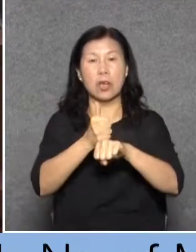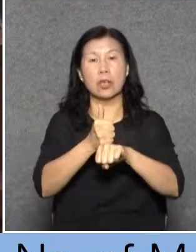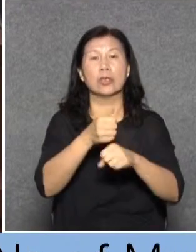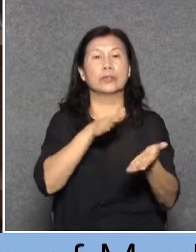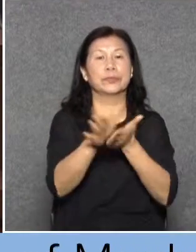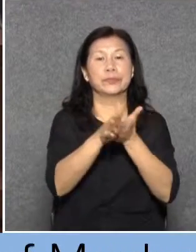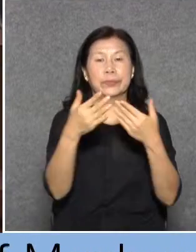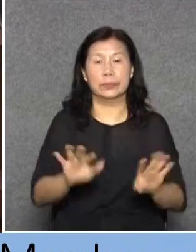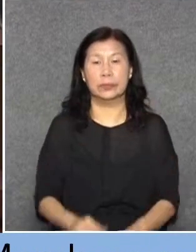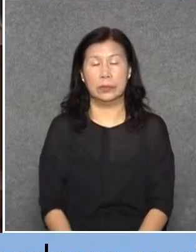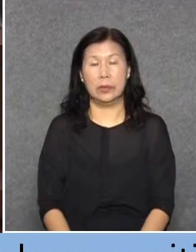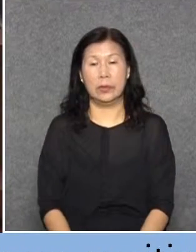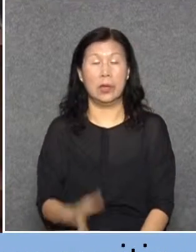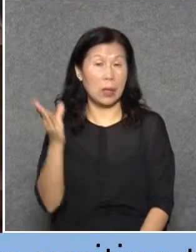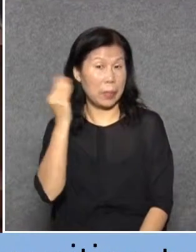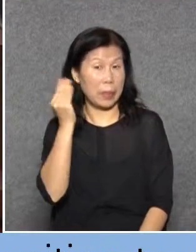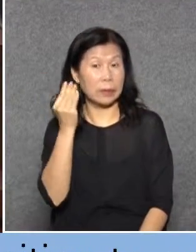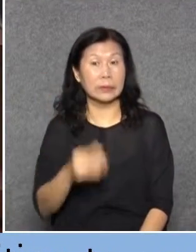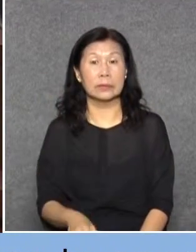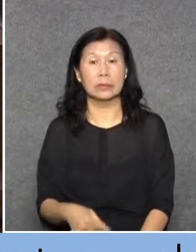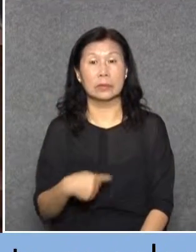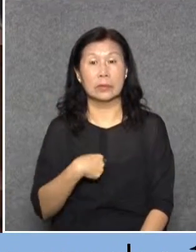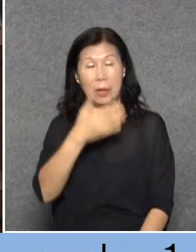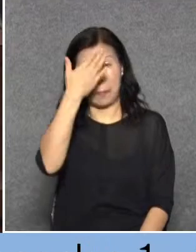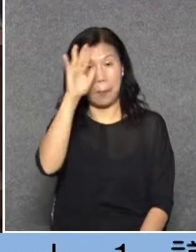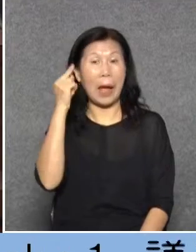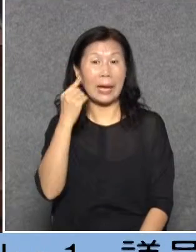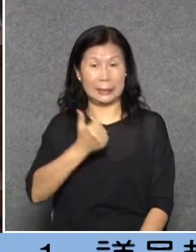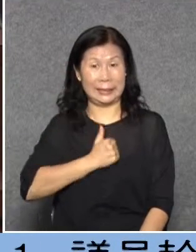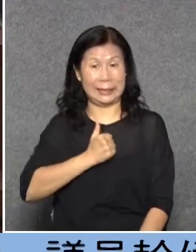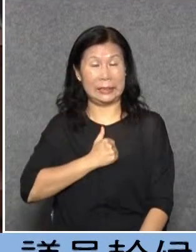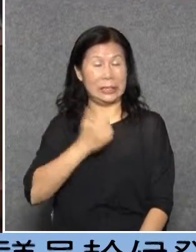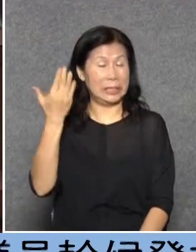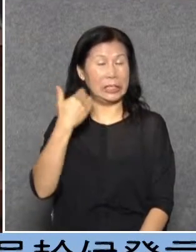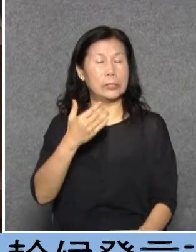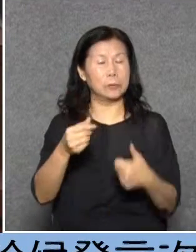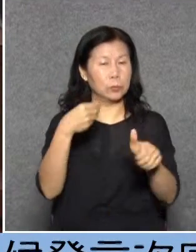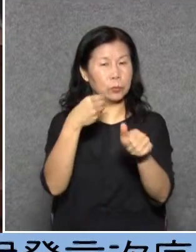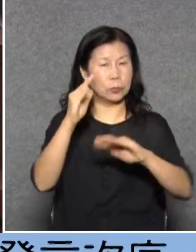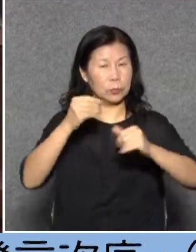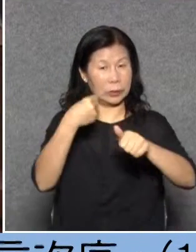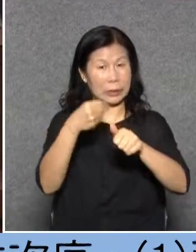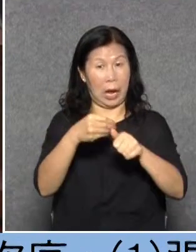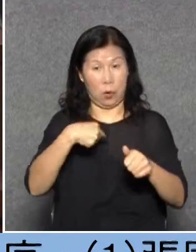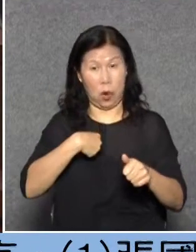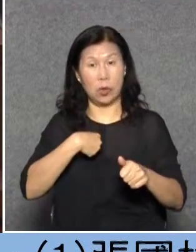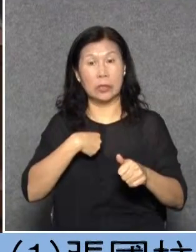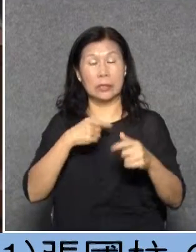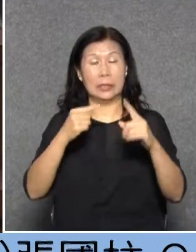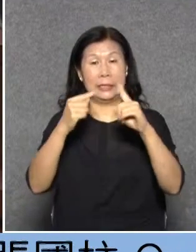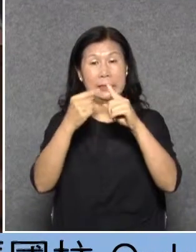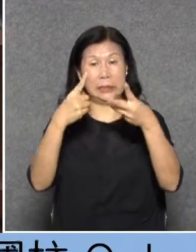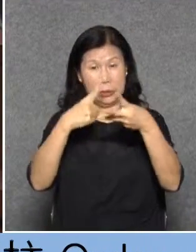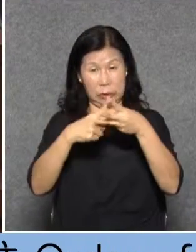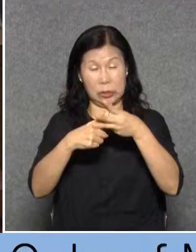就我亦都聽過一個或者我一個啟蒙的老師傅的講法，就是說民主政治呢，用一個